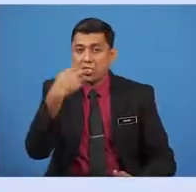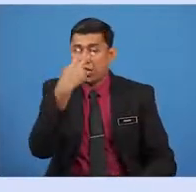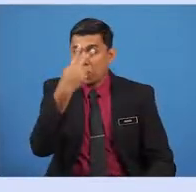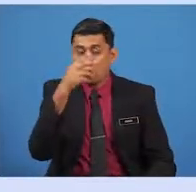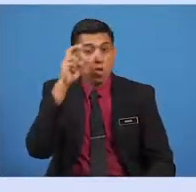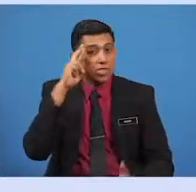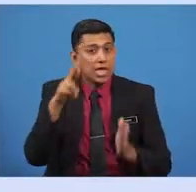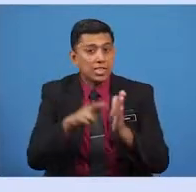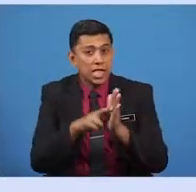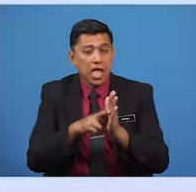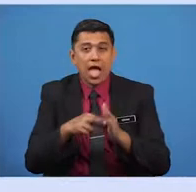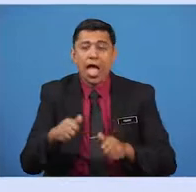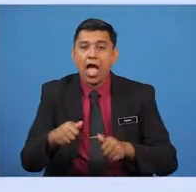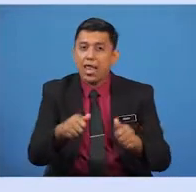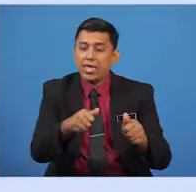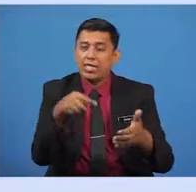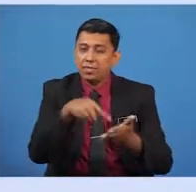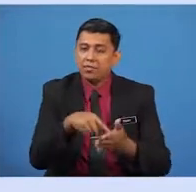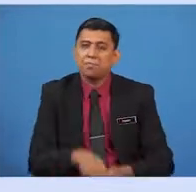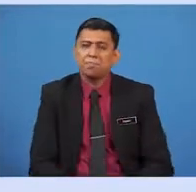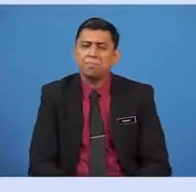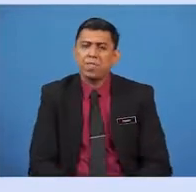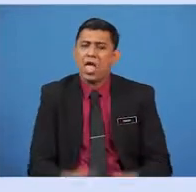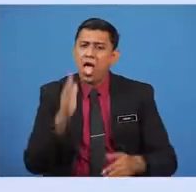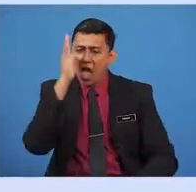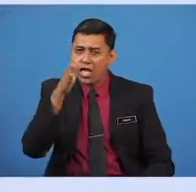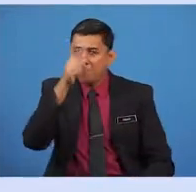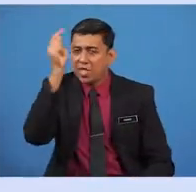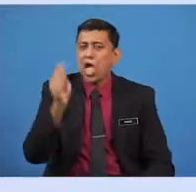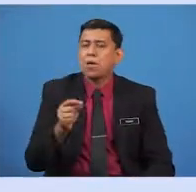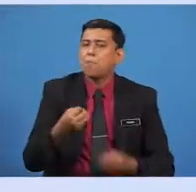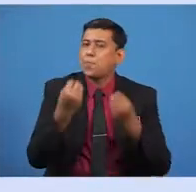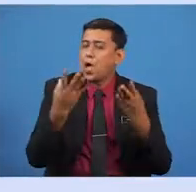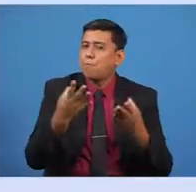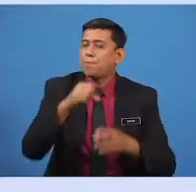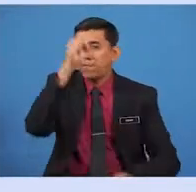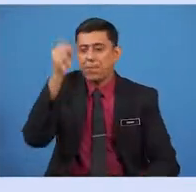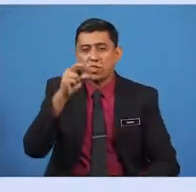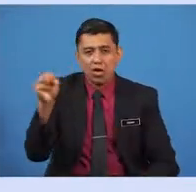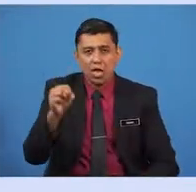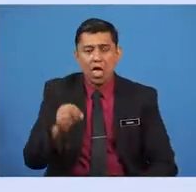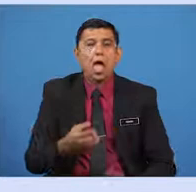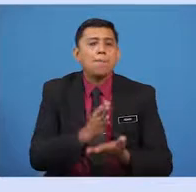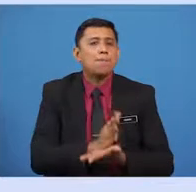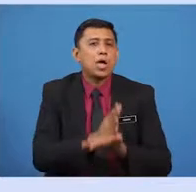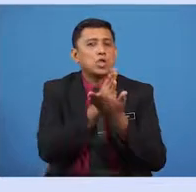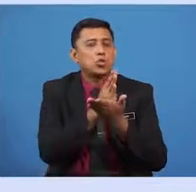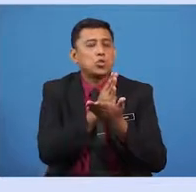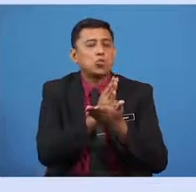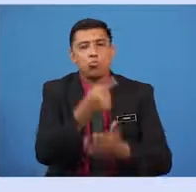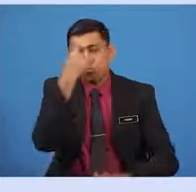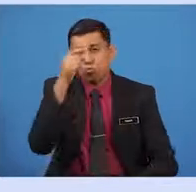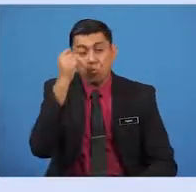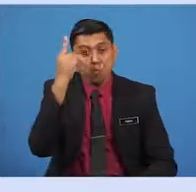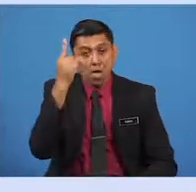ini. Cikgu akan bertanya beberapa soalan supaya membantu anda untuk memahami